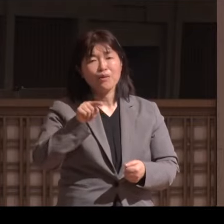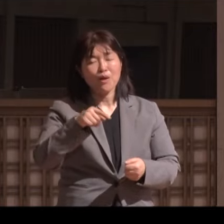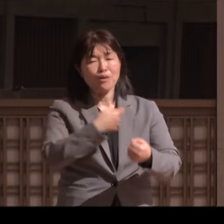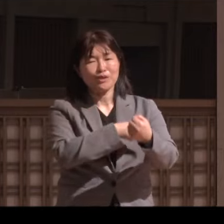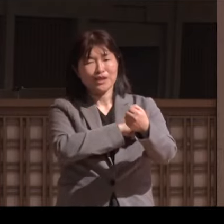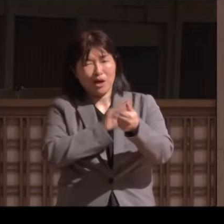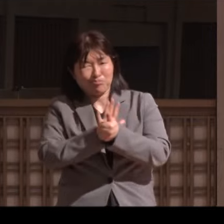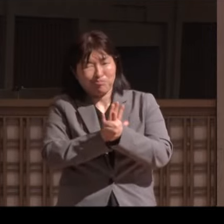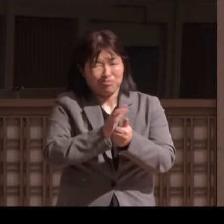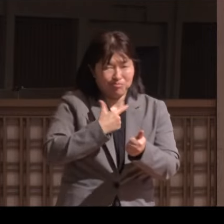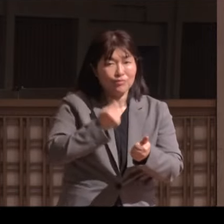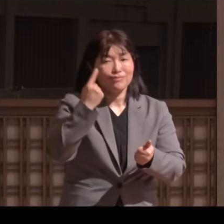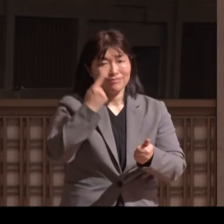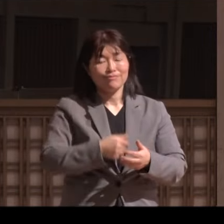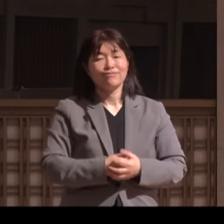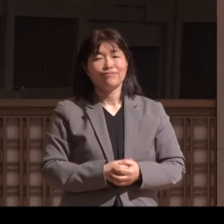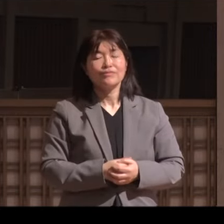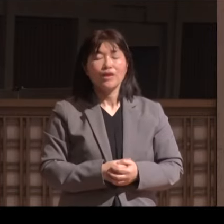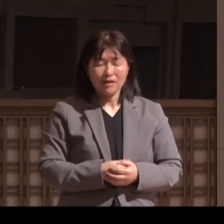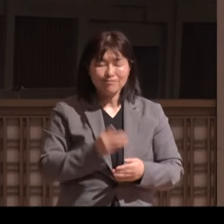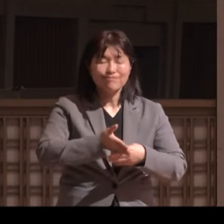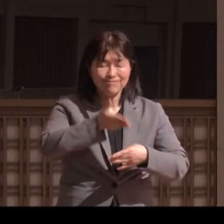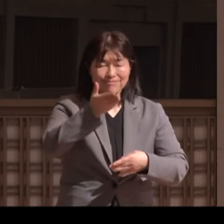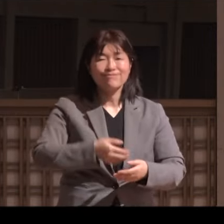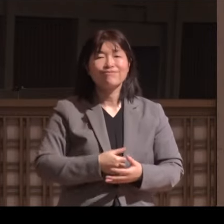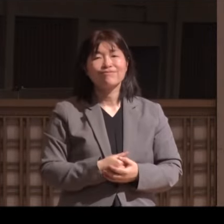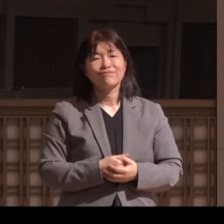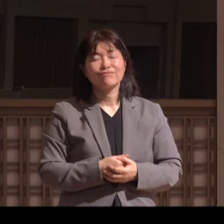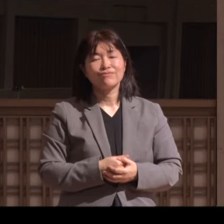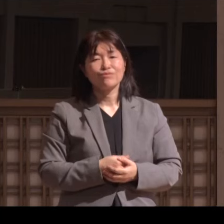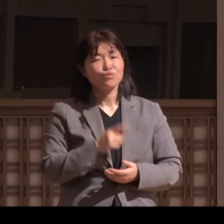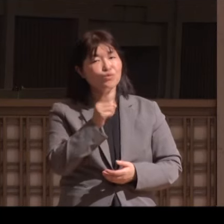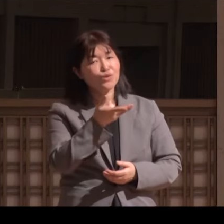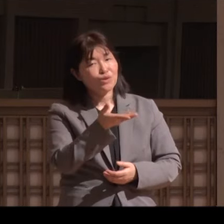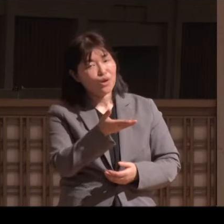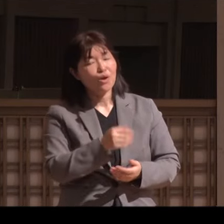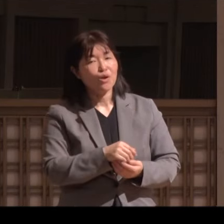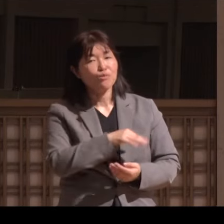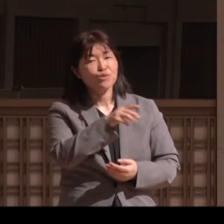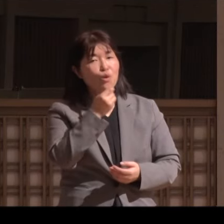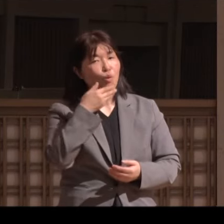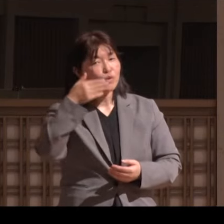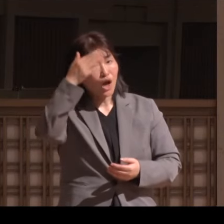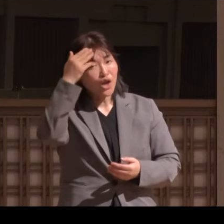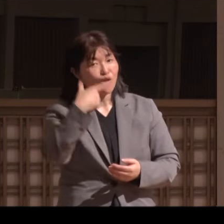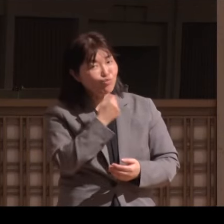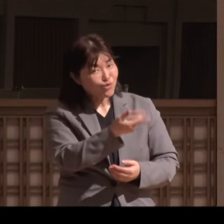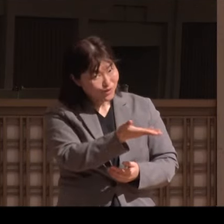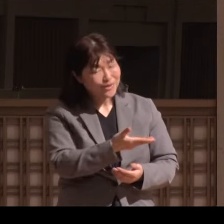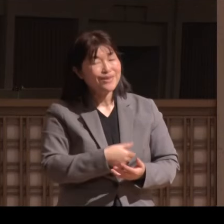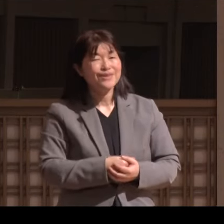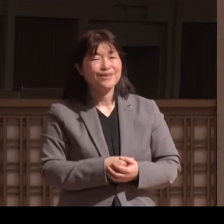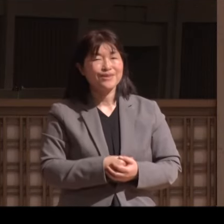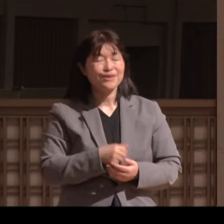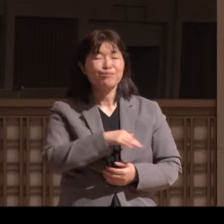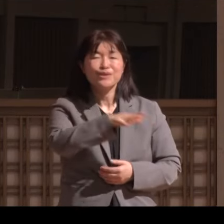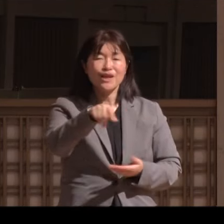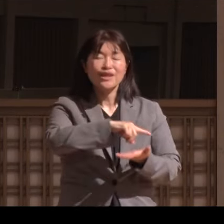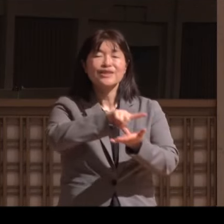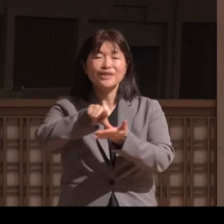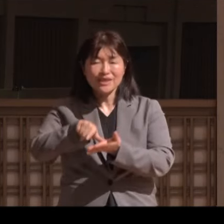ていきたいという風に思ってますありがとうございますはいありがとうございましたいかがですかお酒皆さんお酒好きでしょあの皆さんの